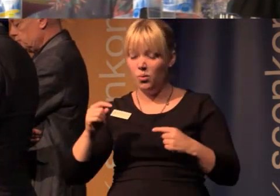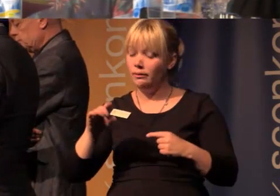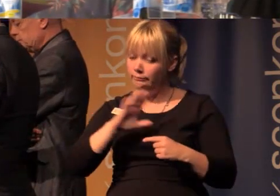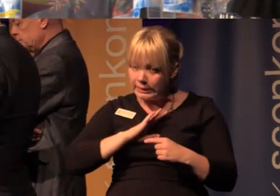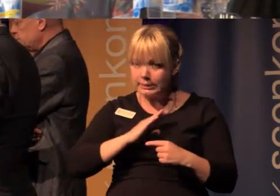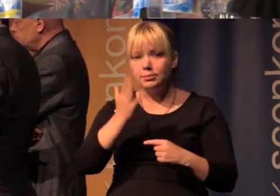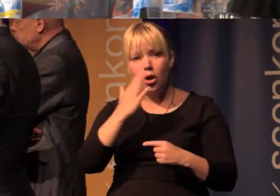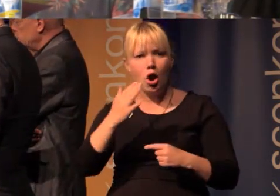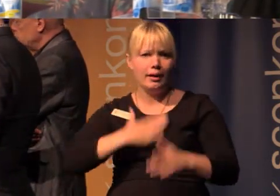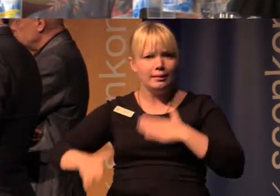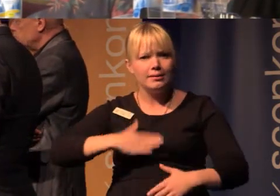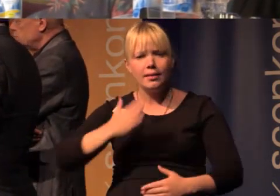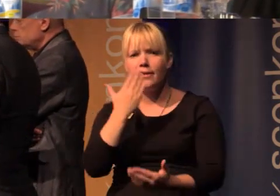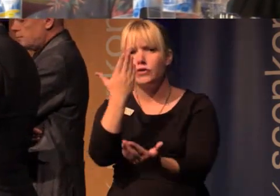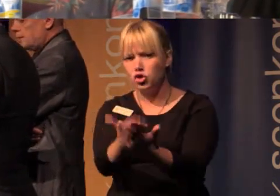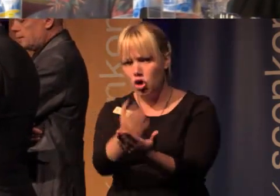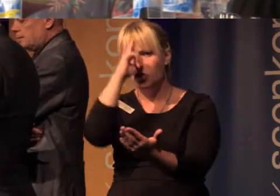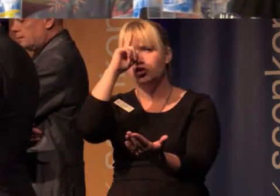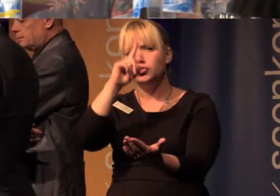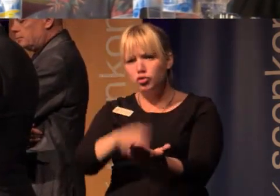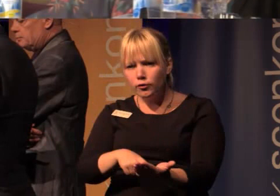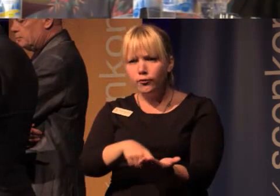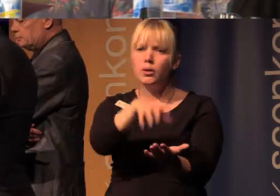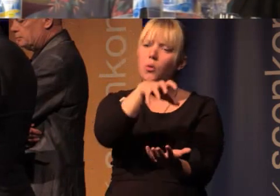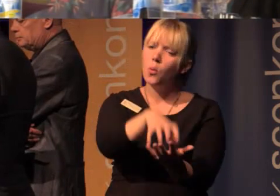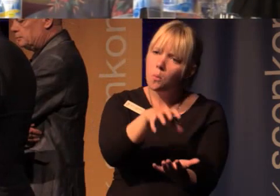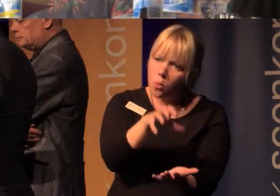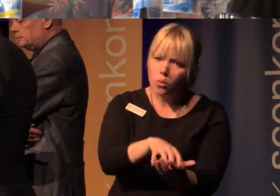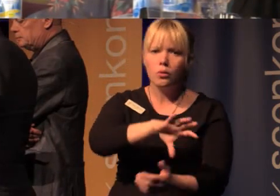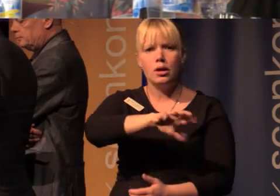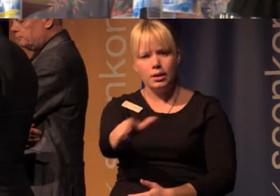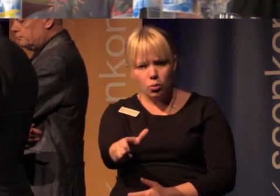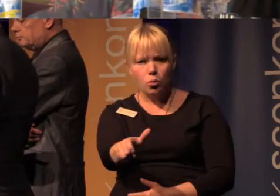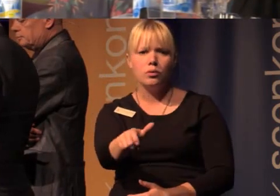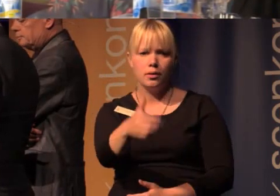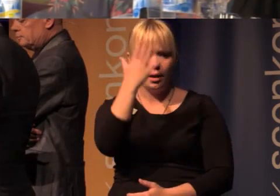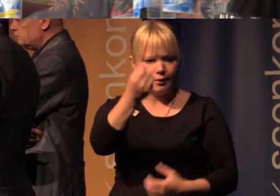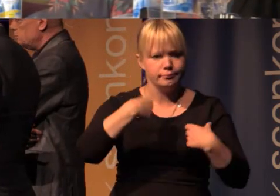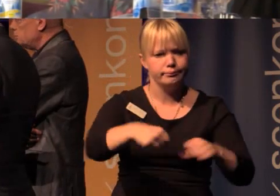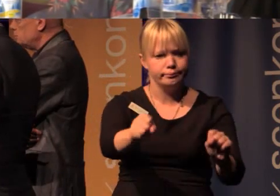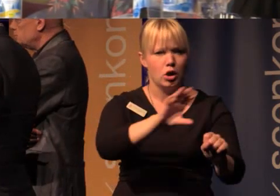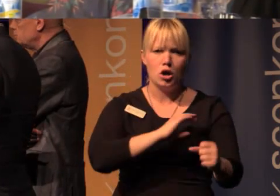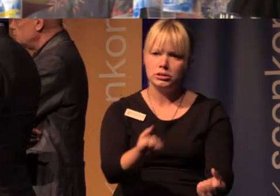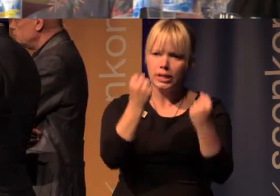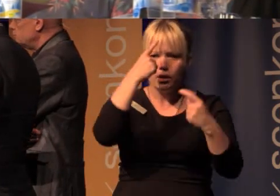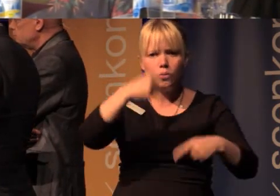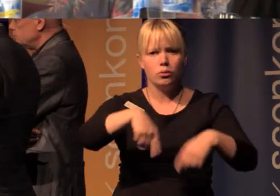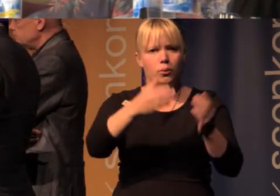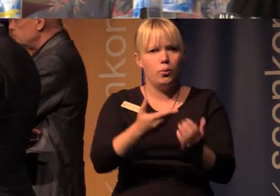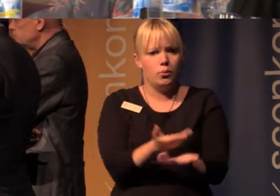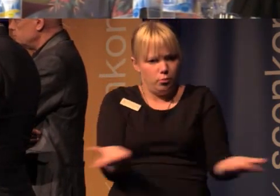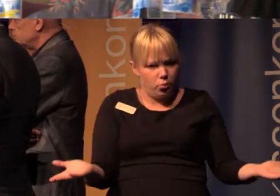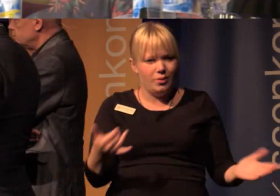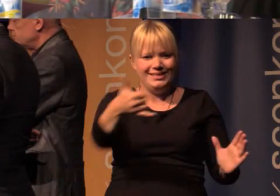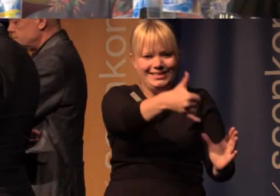jag, som också möjliggör för kommuner och regioner att ha ett starkt kulturutbud. Och det är där också stora delar av